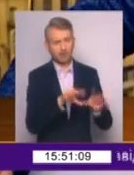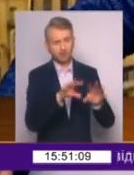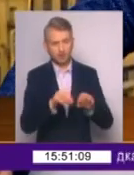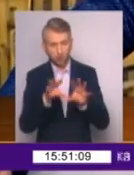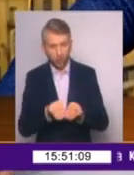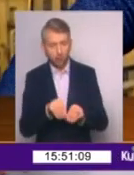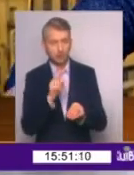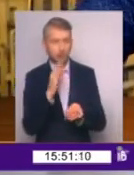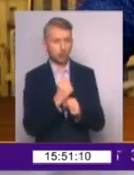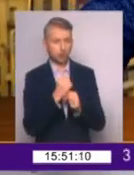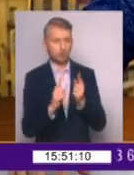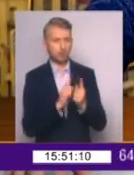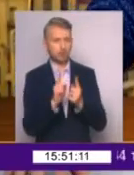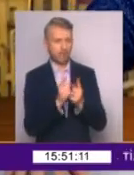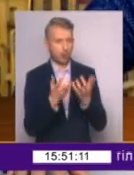балансоутримувачі зроблять перерахунок